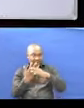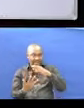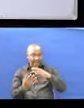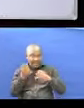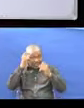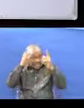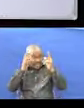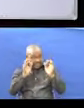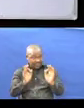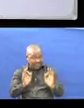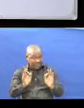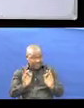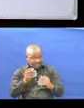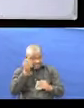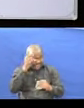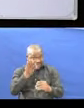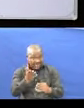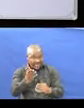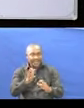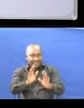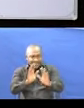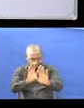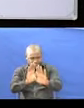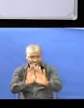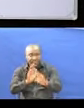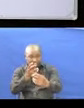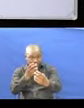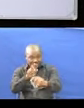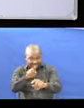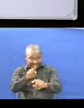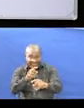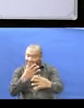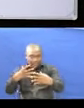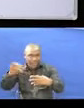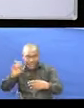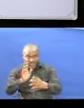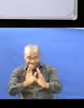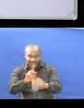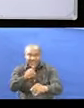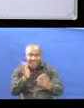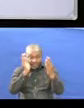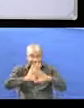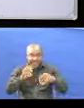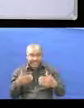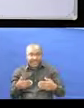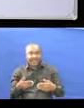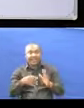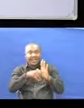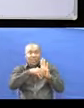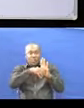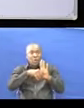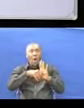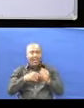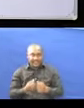ameelewa. Basi usiinuke hapo hapo, nimalizie mfano mmoja tu. Jinsi gani ya kutoa sehemu? Kutoa sehemu